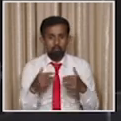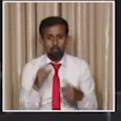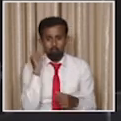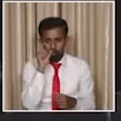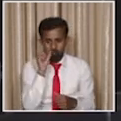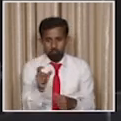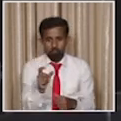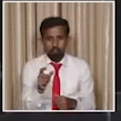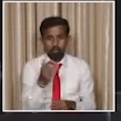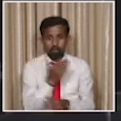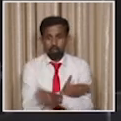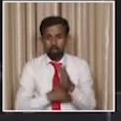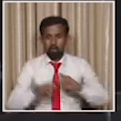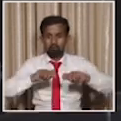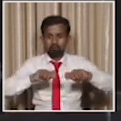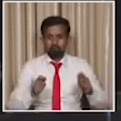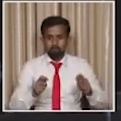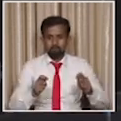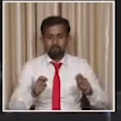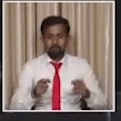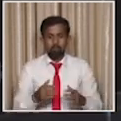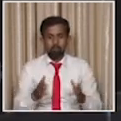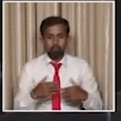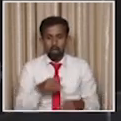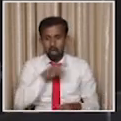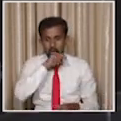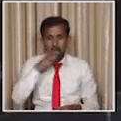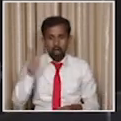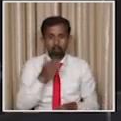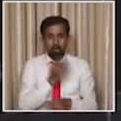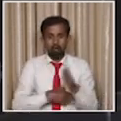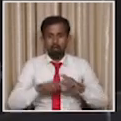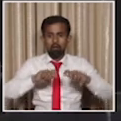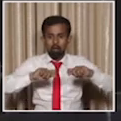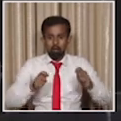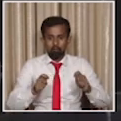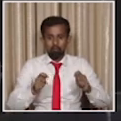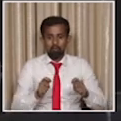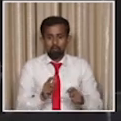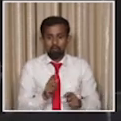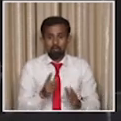බැලුවොත් අඬු කඩනවා. තව බල්ලෝ ආවොත් අඬු කඩනවා කියලා මම මේක දාලා තිබ්බා.